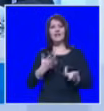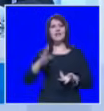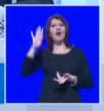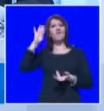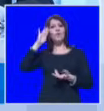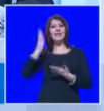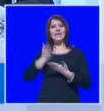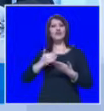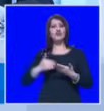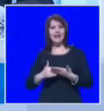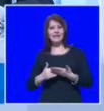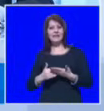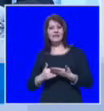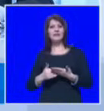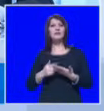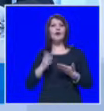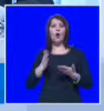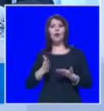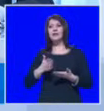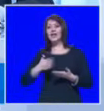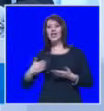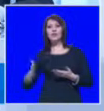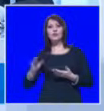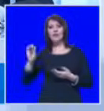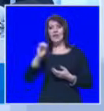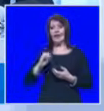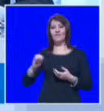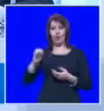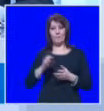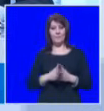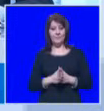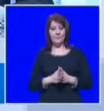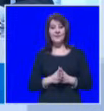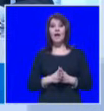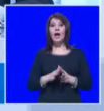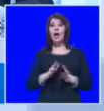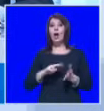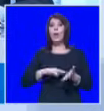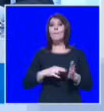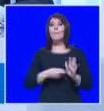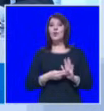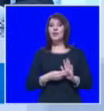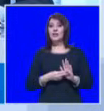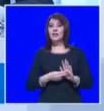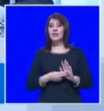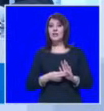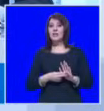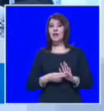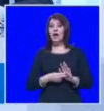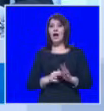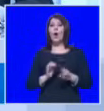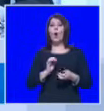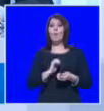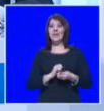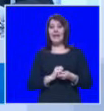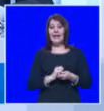на територията на страните от Източна Европа? В политическия комитет на парламентарната асамблея обсъждаме бъдещите мерки